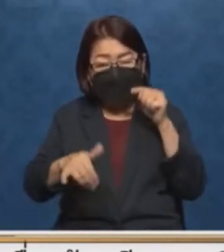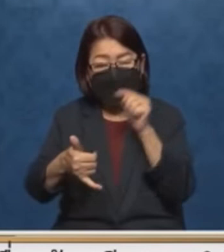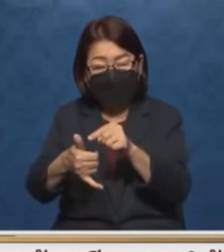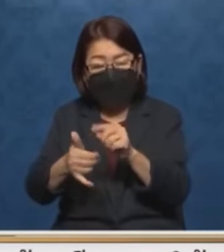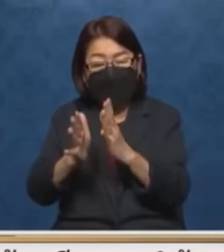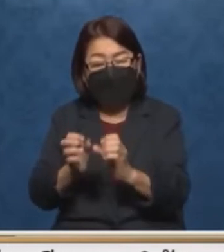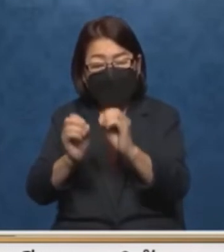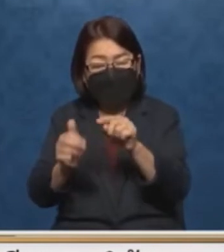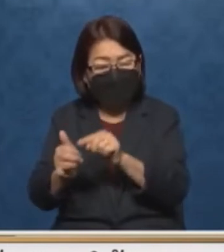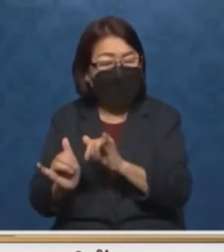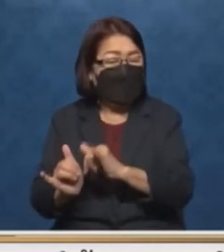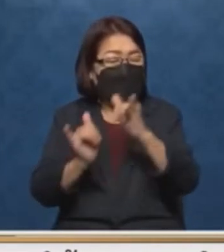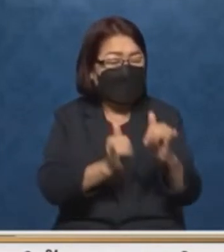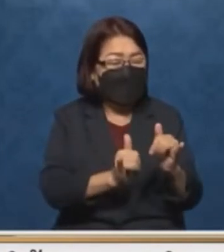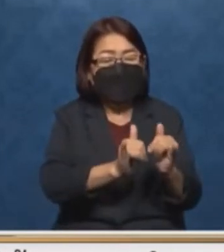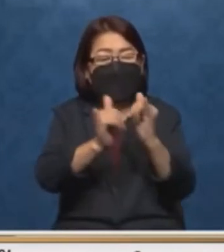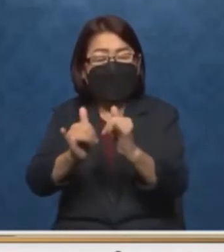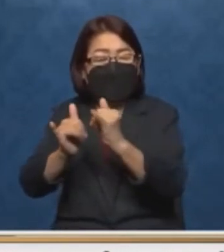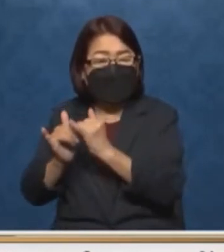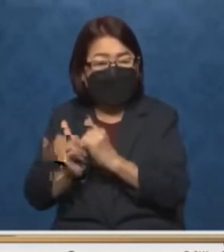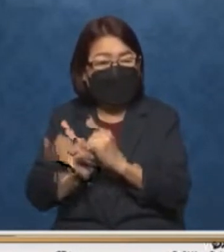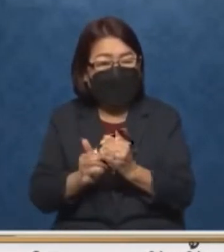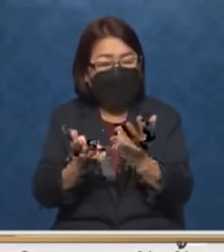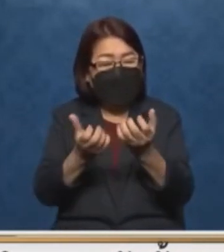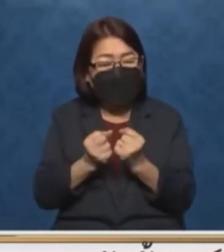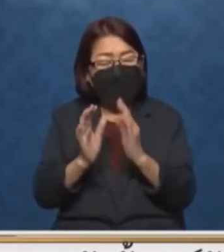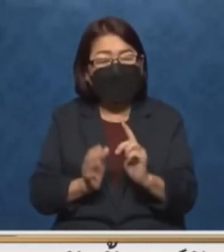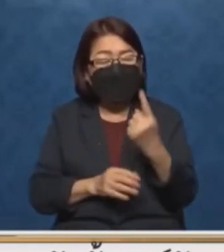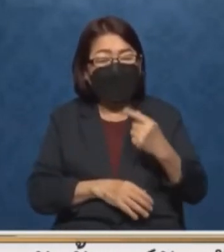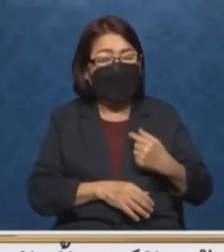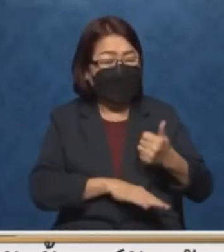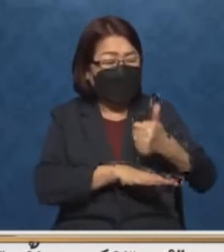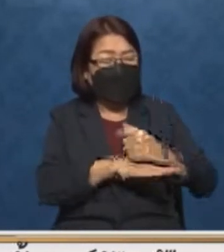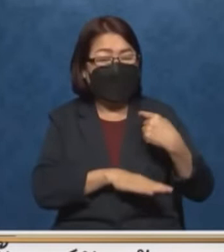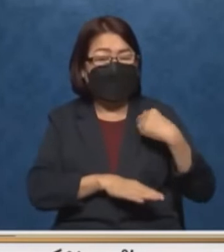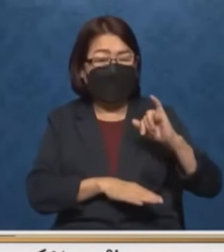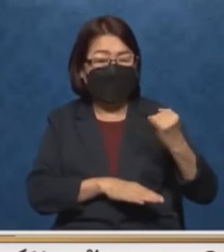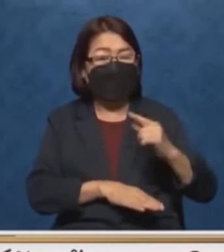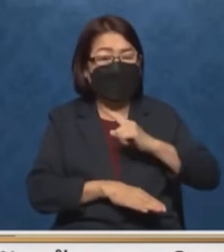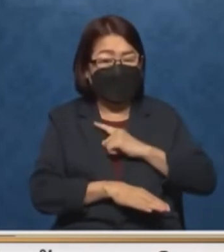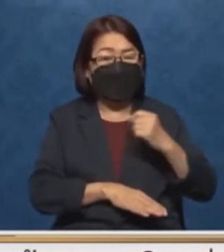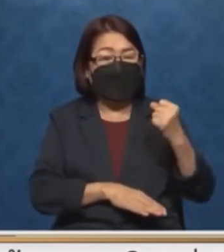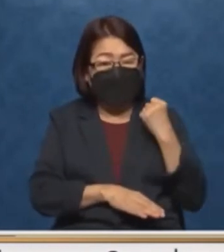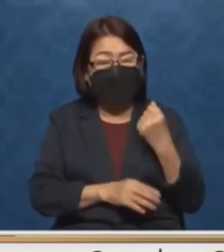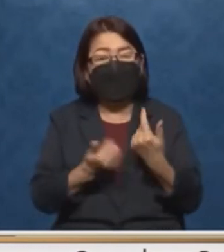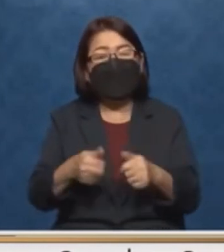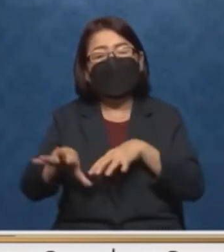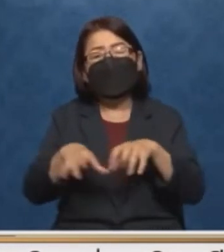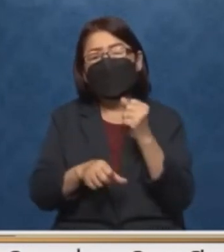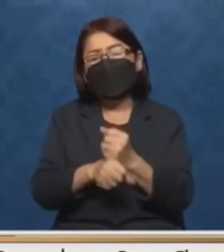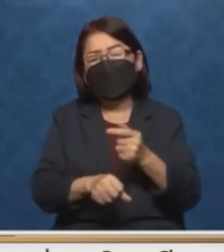เกิดความล่าช้าหลายขั้นตอนในการดำเนินการและไม่มีการมีส่วนร่วมของบุคลากร